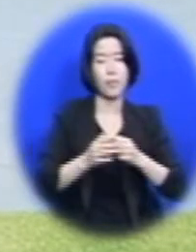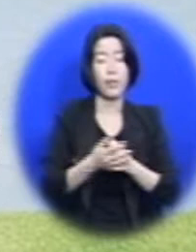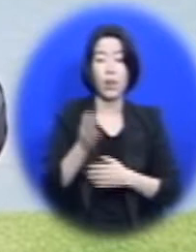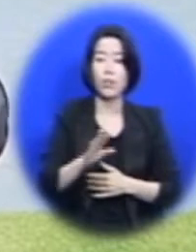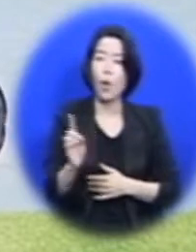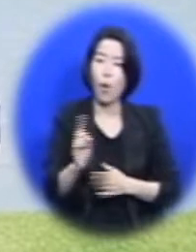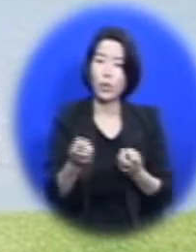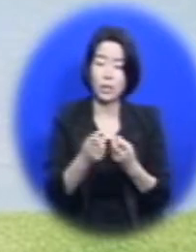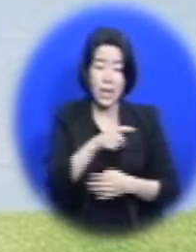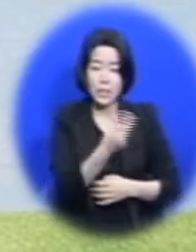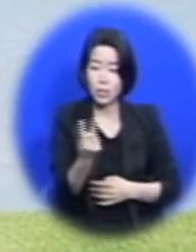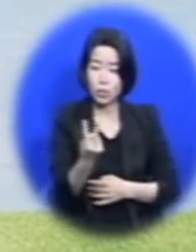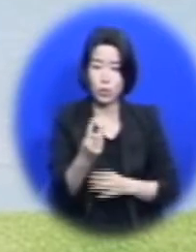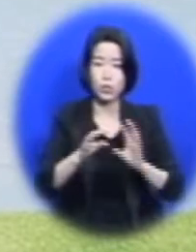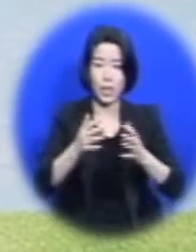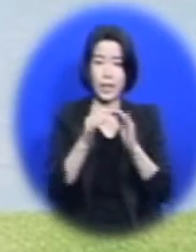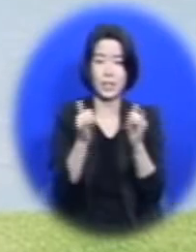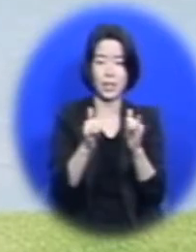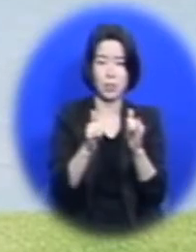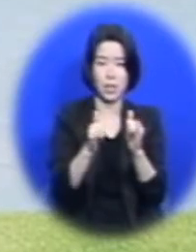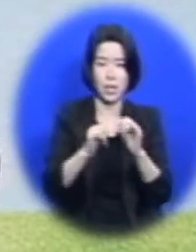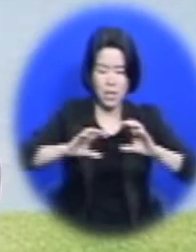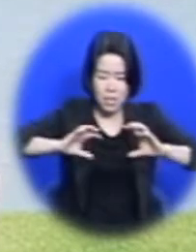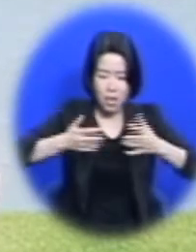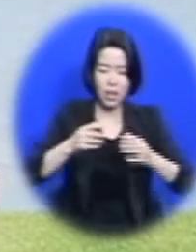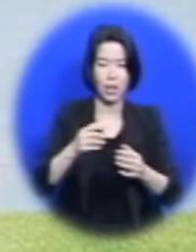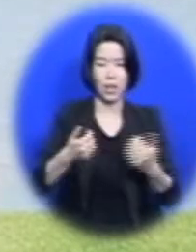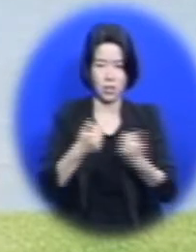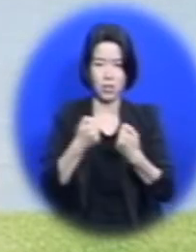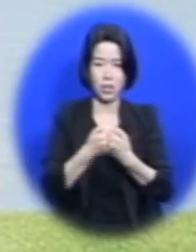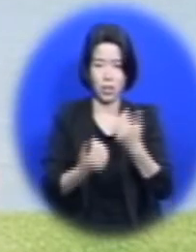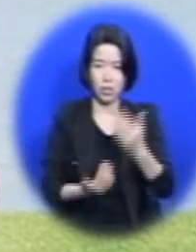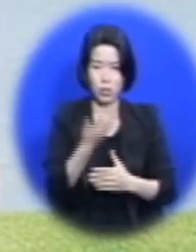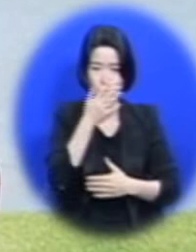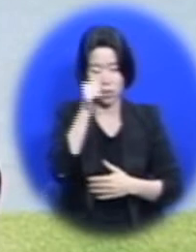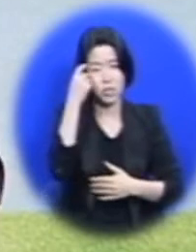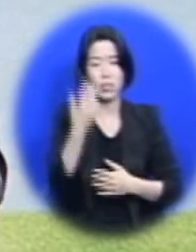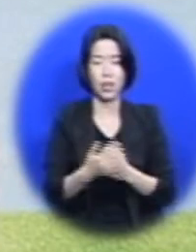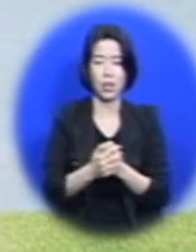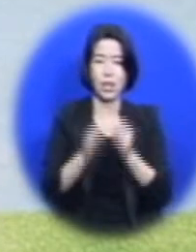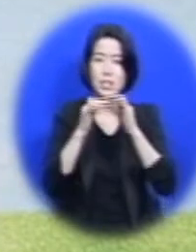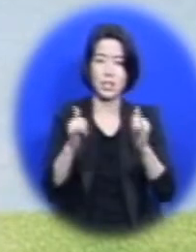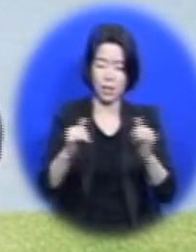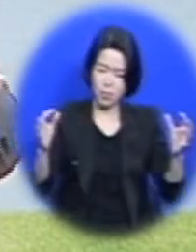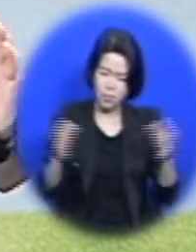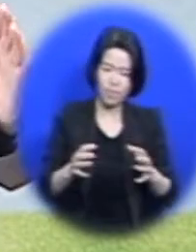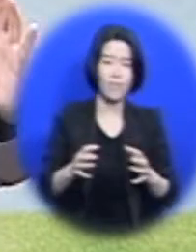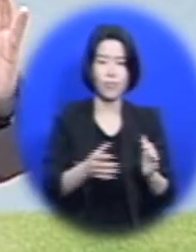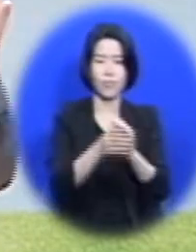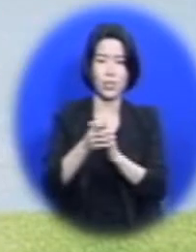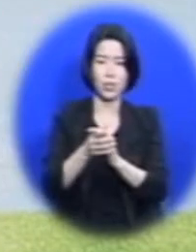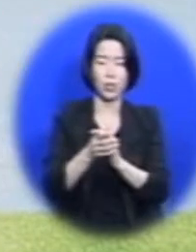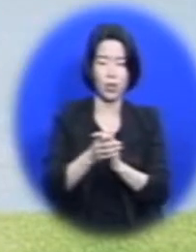어떻게 그 나라 백성들이 세계 전쟁을 그렇게 일으킬 수 있을까? 사람이 집단적으로